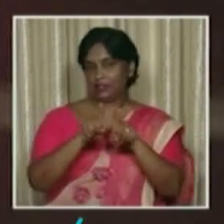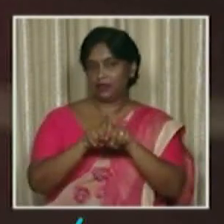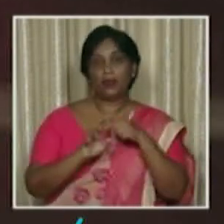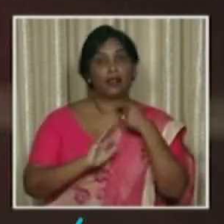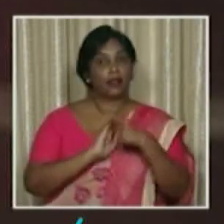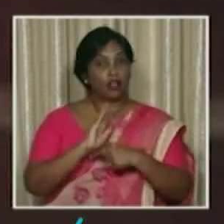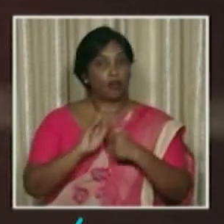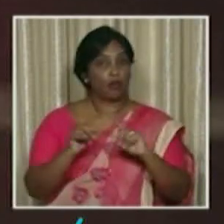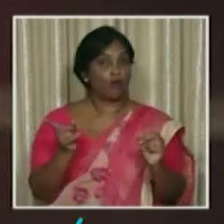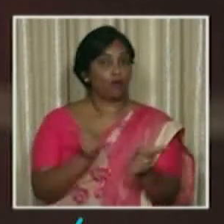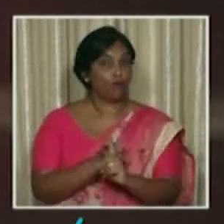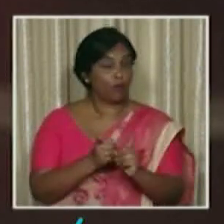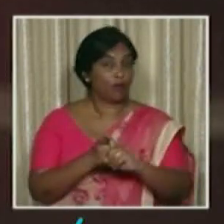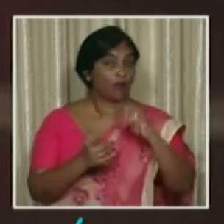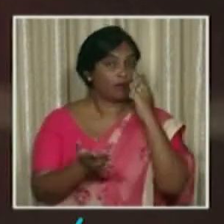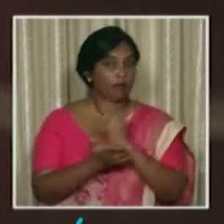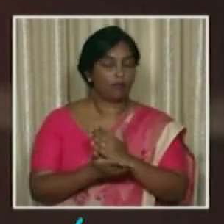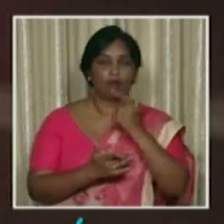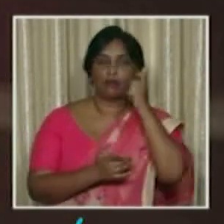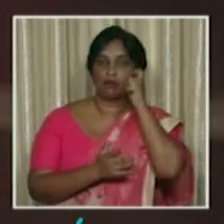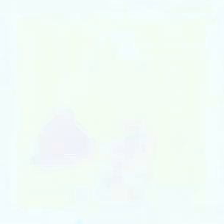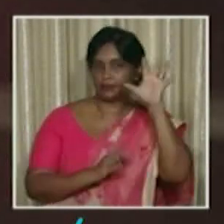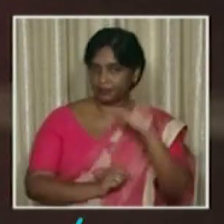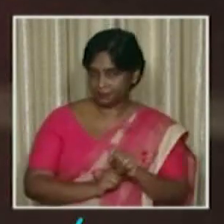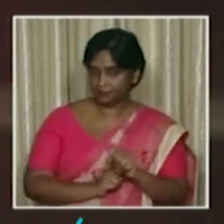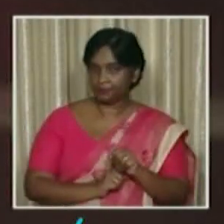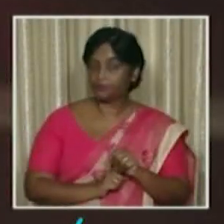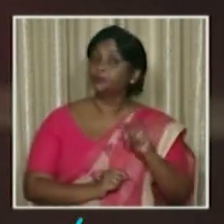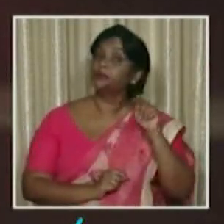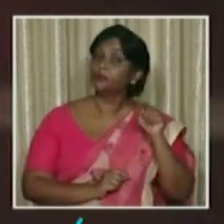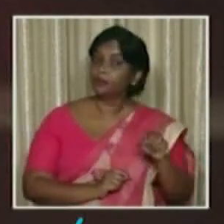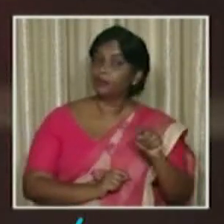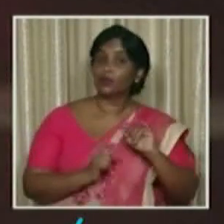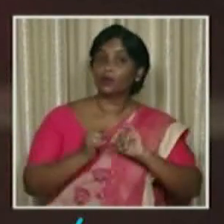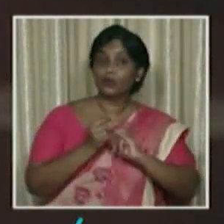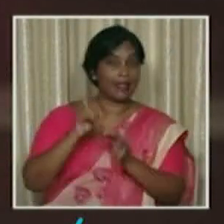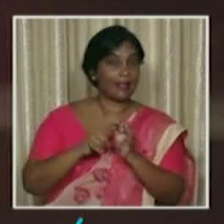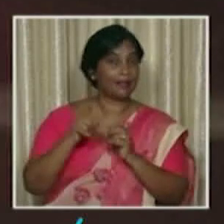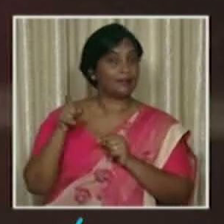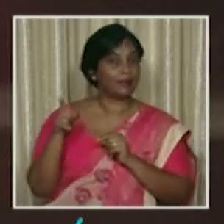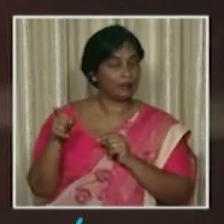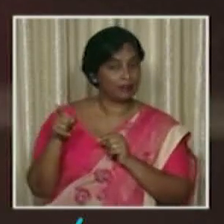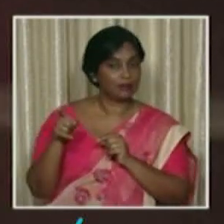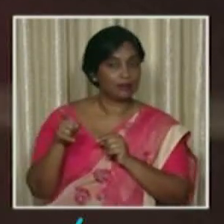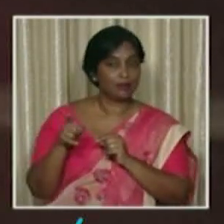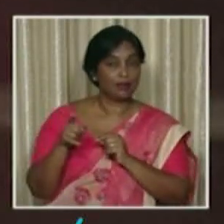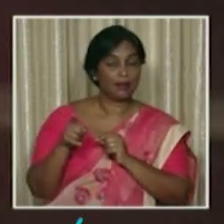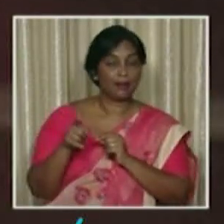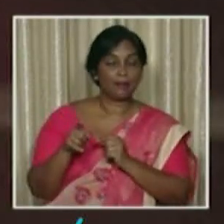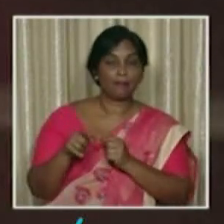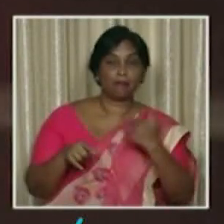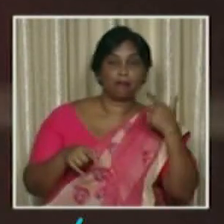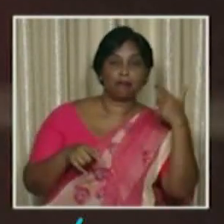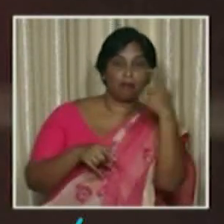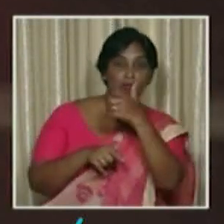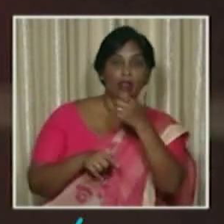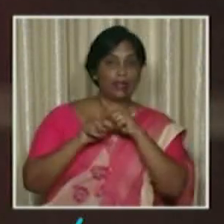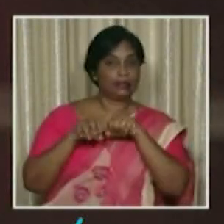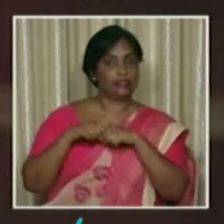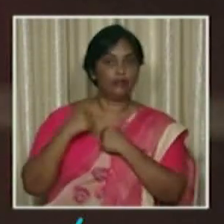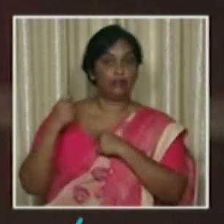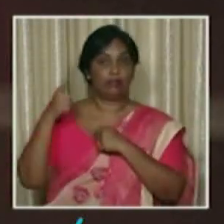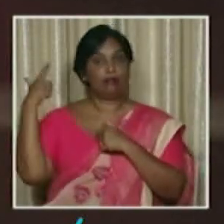රටේ යුද්ධය නතර කරන්න තමයි ත්‍රස්තවාදය වැළැක්වීමේ පනත ගෙනාවේ. එතකොට සුමන්දිර මන්ත්‍රීවරයා මරන්න කියලා කොන්ත්‍රාත්තුවක් දුන්නා දෙමළ